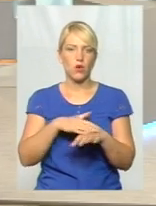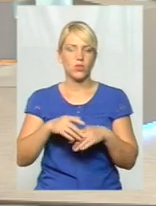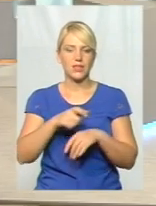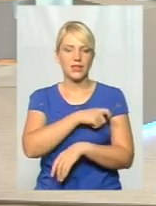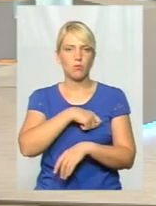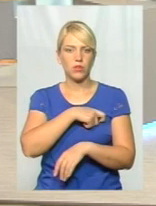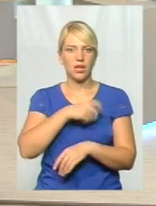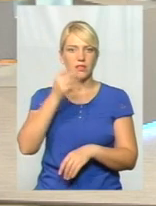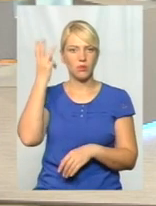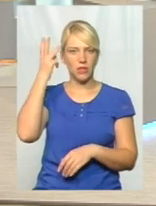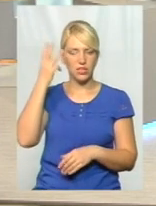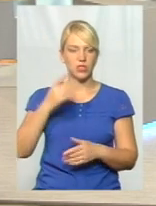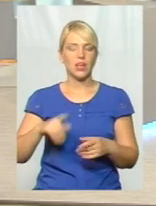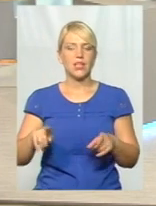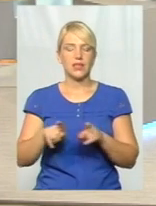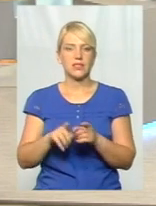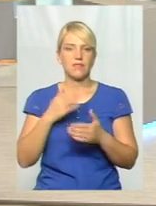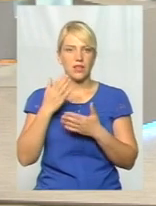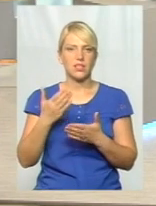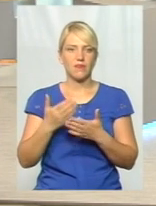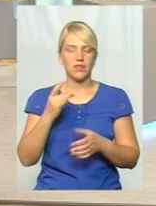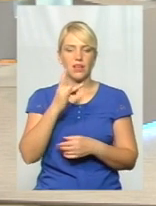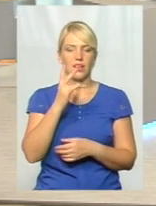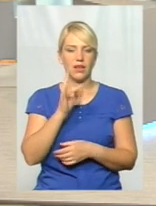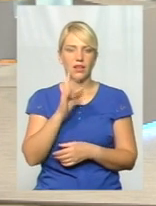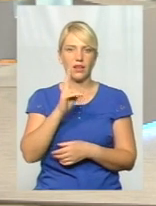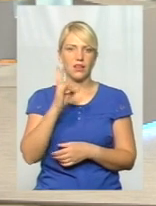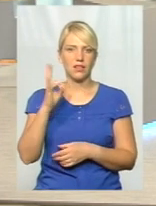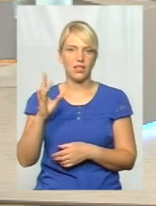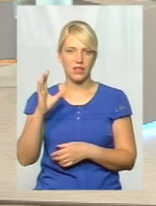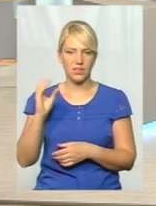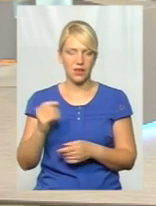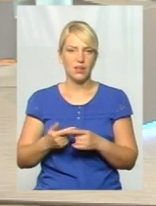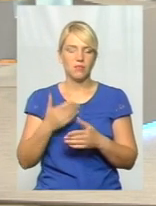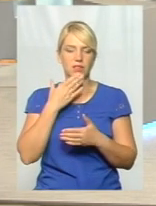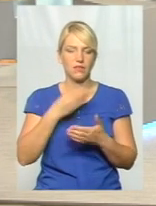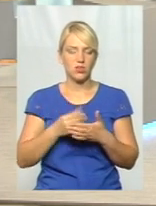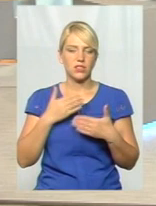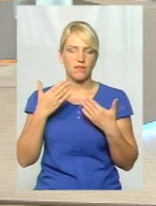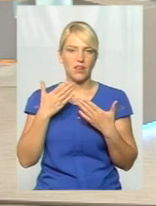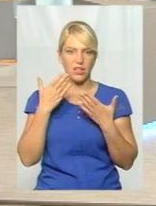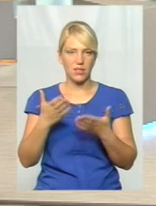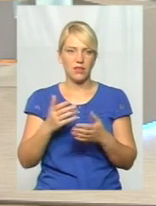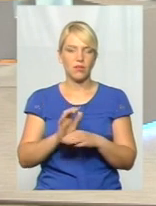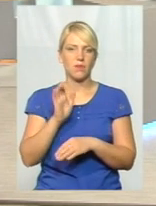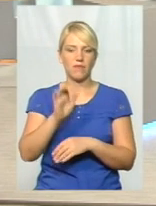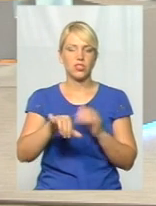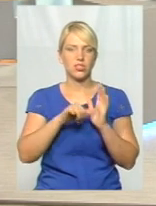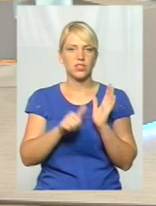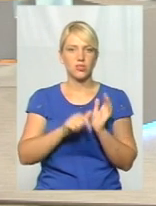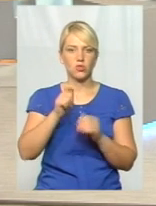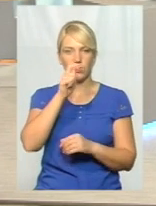від Хмельниччини відповідні звернення є в НКРЕ. Ми своє перше звернення направили в НКРЕ ще 18 квітня. І знаєте, яка відповідь